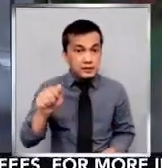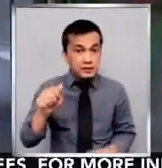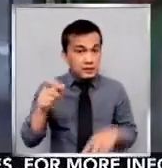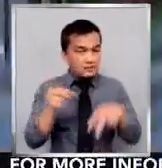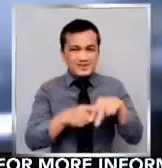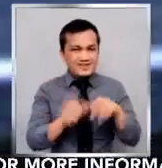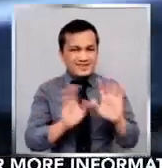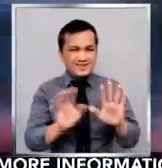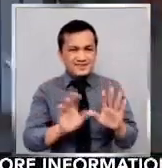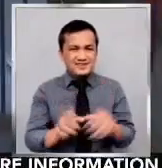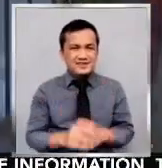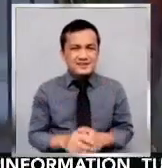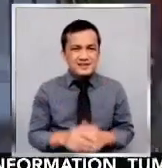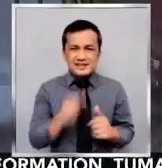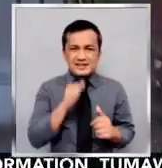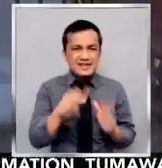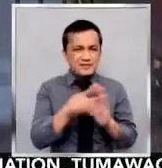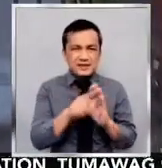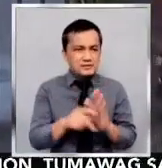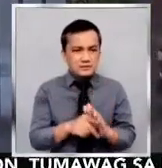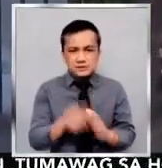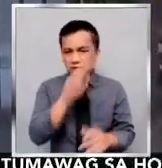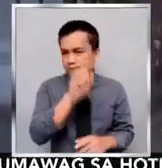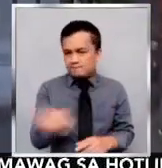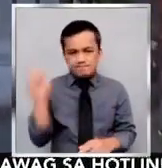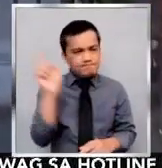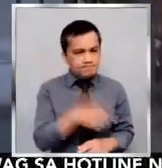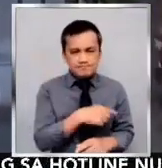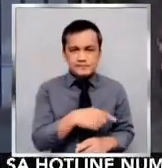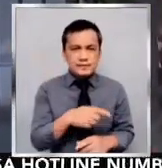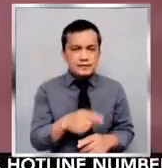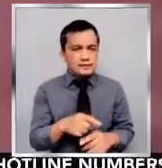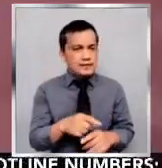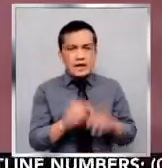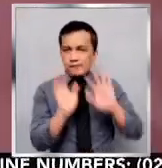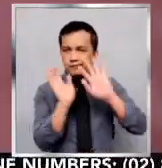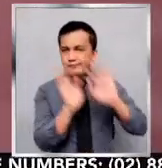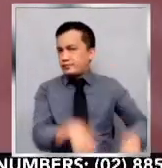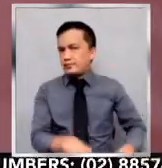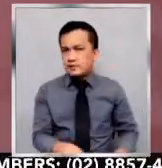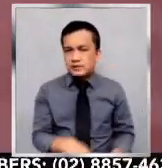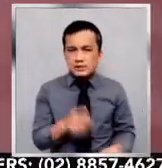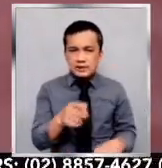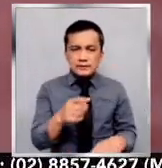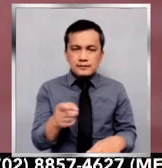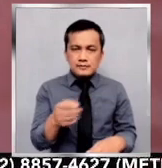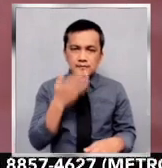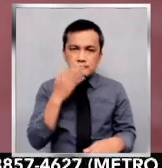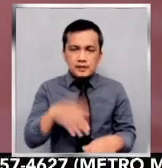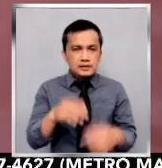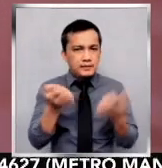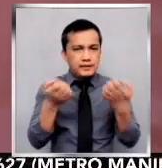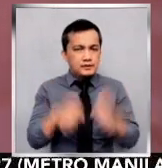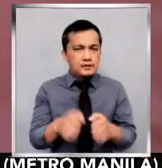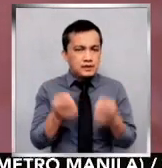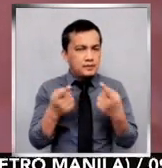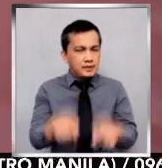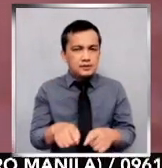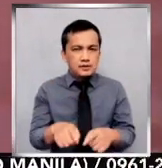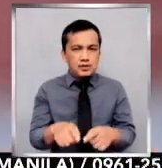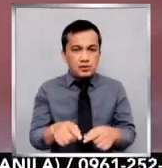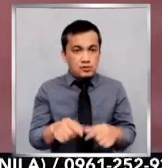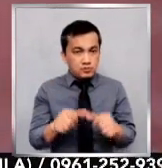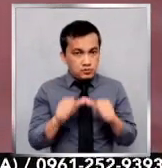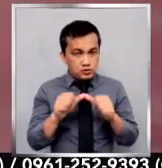We condemn to the strongest possible term this very unfortunate and tragic incident. Patuloy pa po namin i-improve yung aming mga polisiya